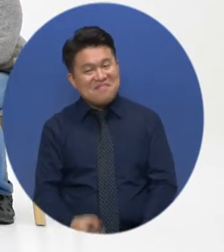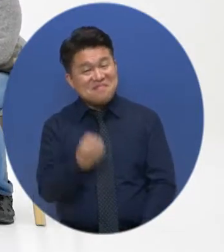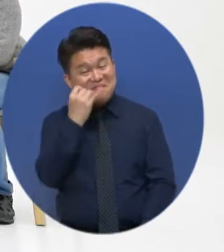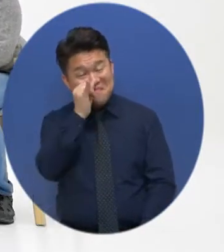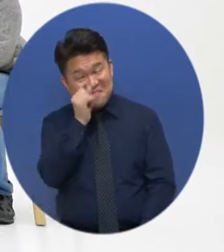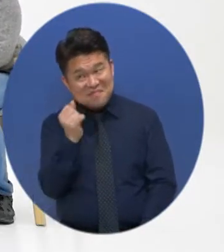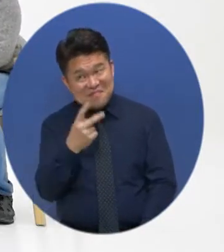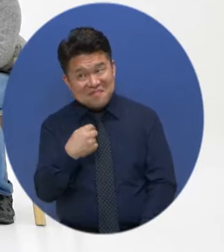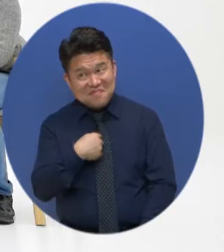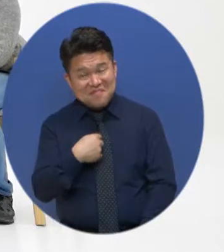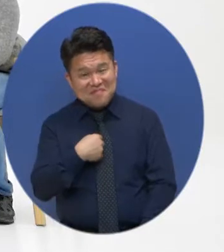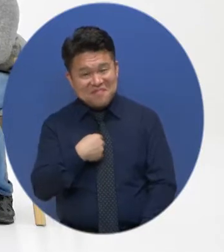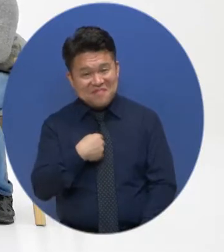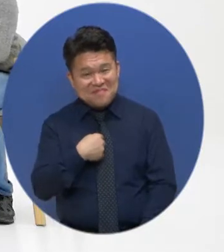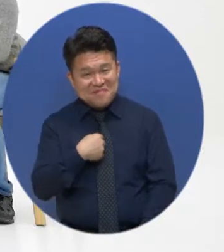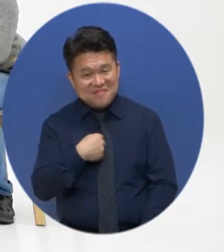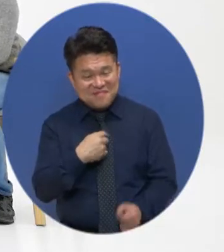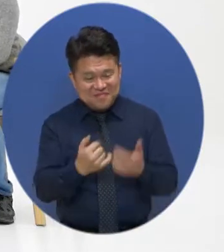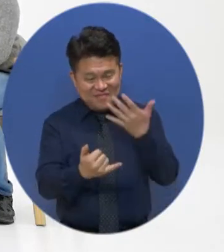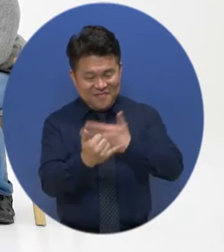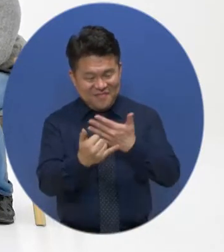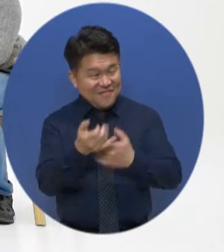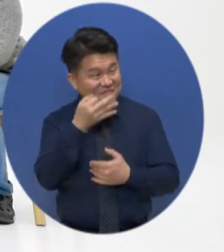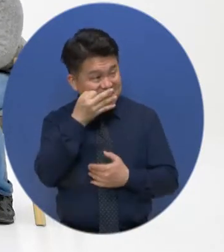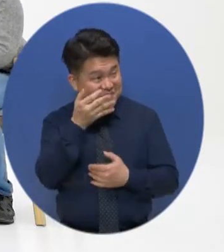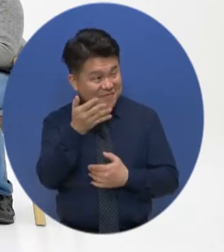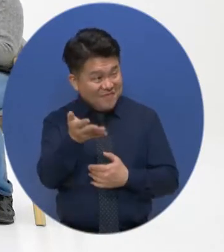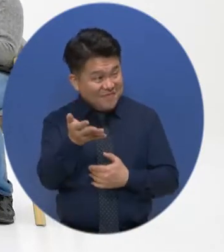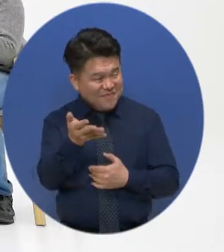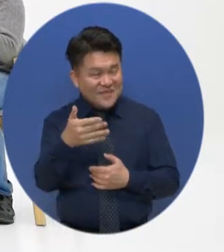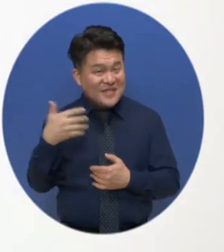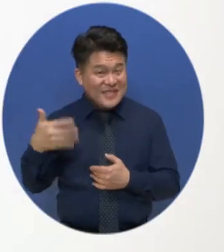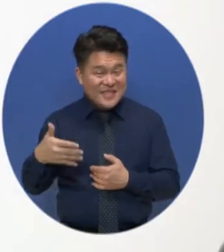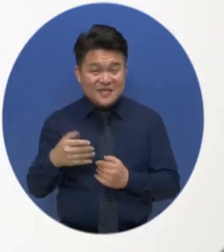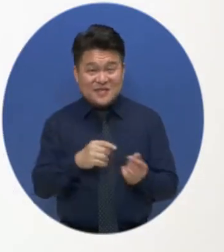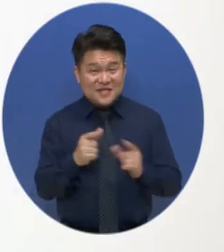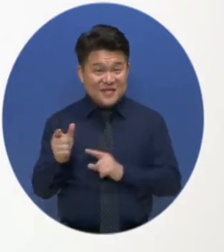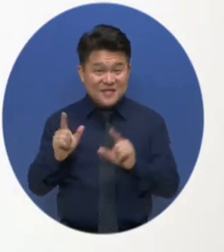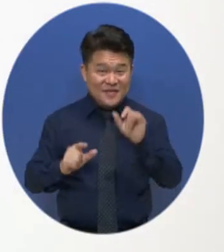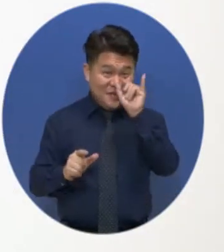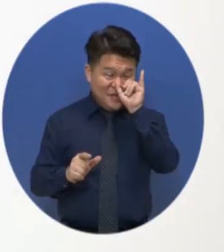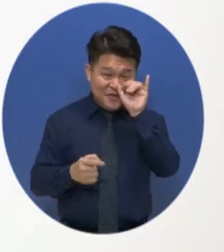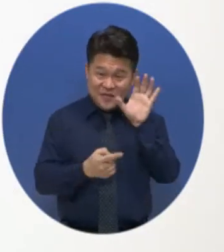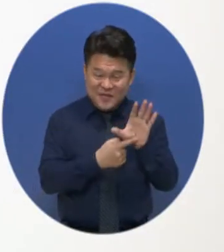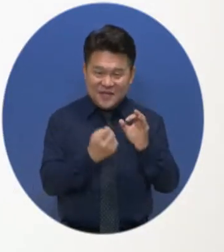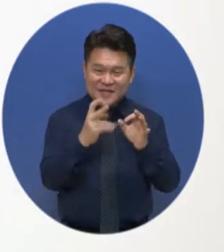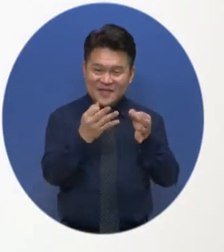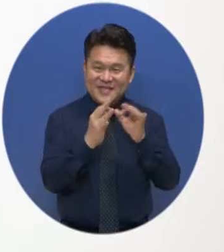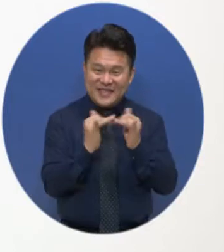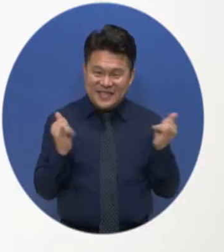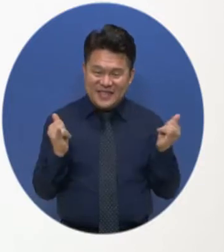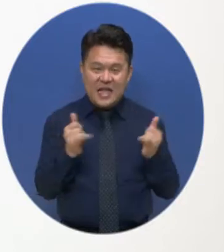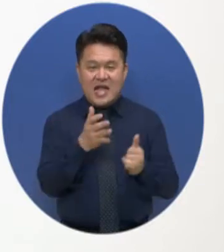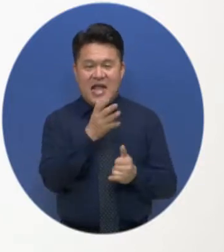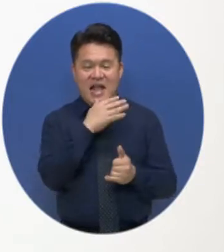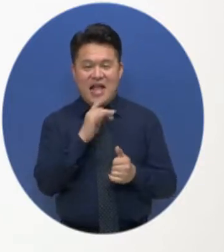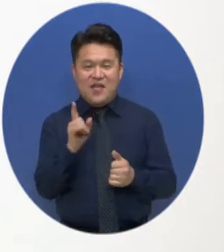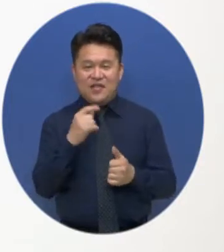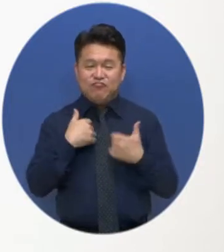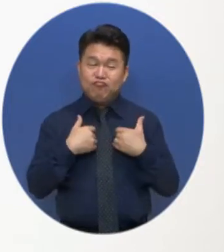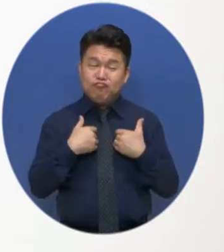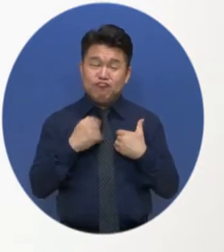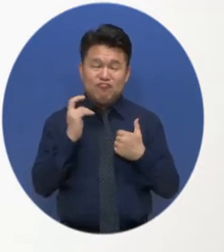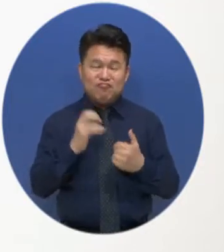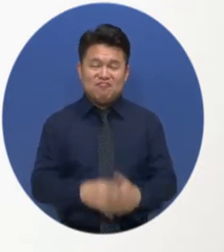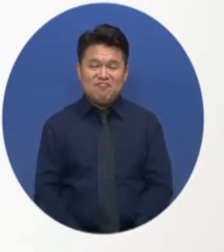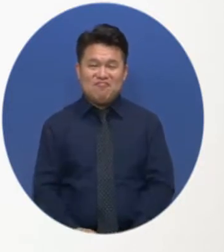하고 나의 유튜브에서 보여주지 못하는 모습들이 있으니까 시청자들이 아무래도 되게 재밌게 볼